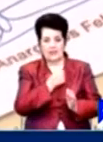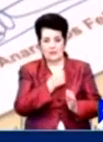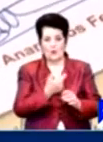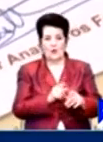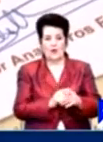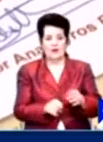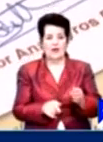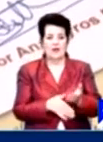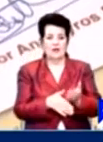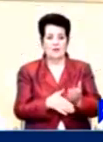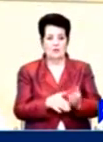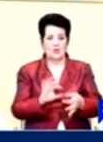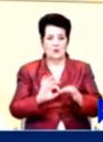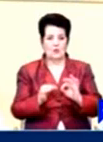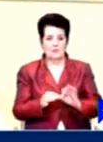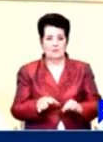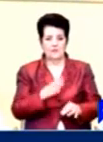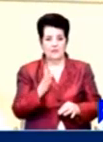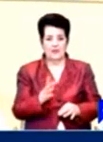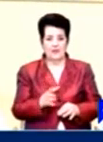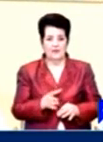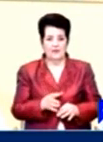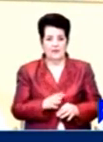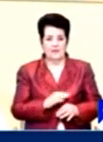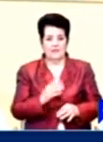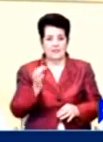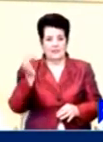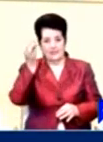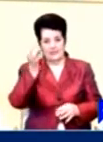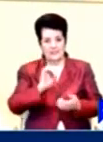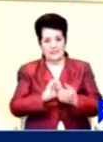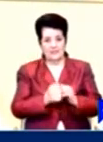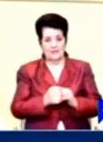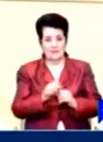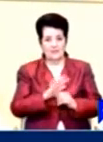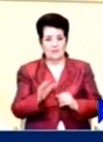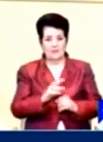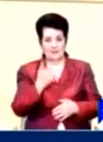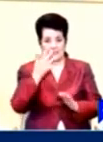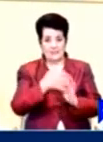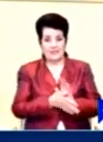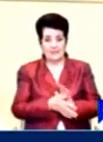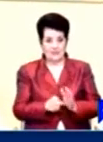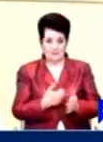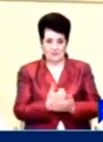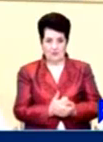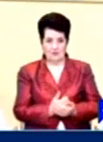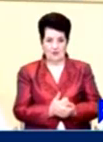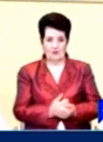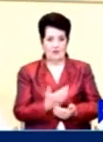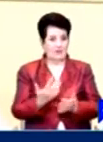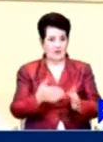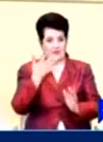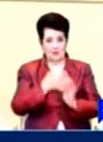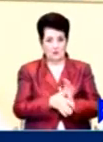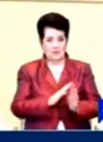ajutat să devină olimpic. Ar fi să nu memorăm fără să înțelegem, e foarte important să înțelegem. Dacă nu